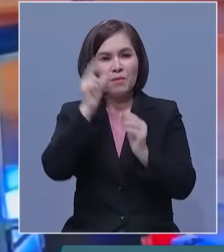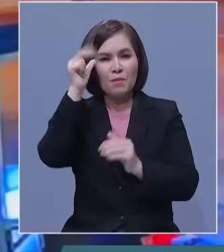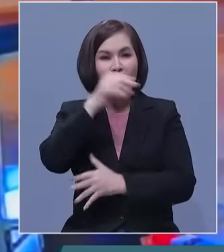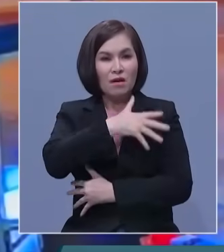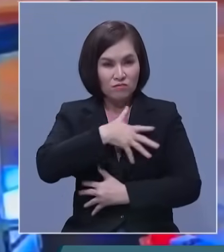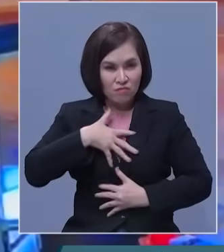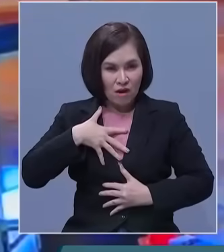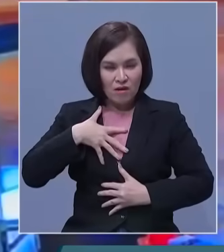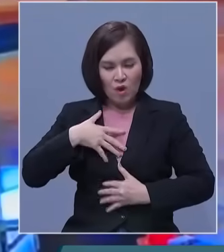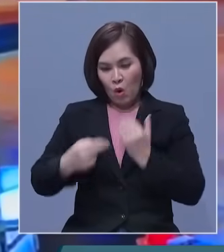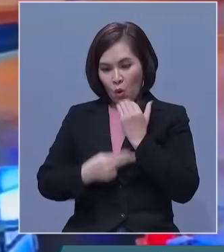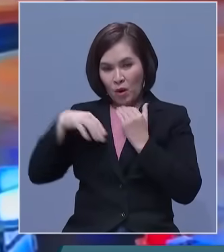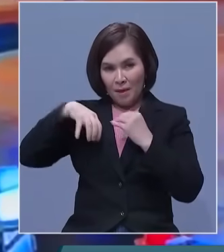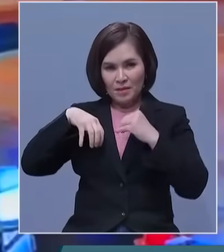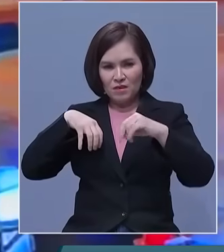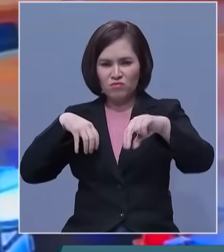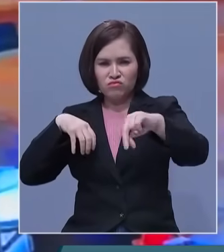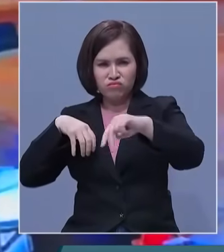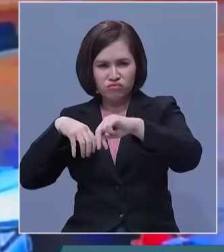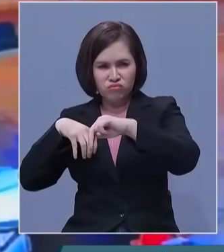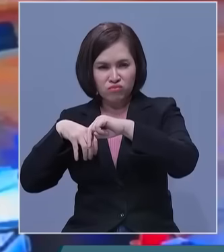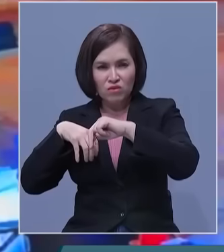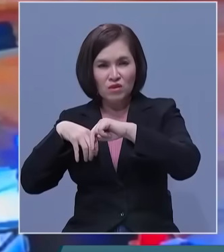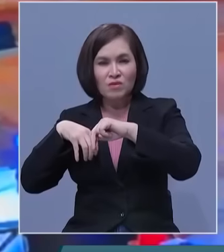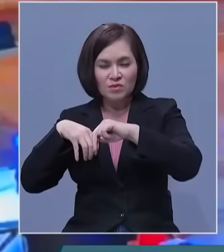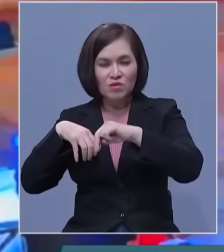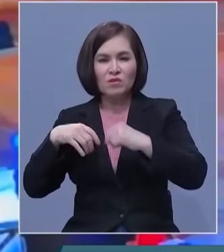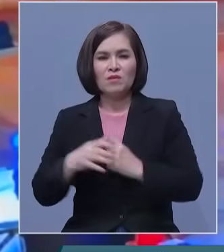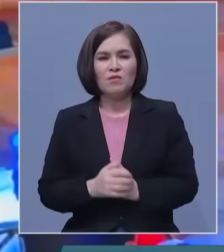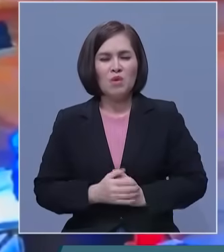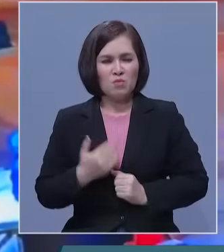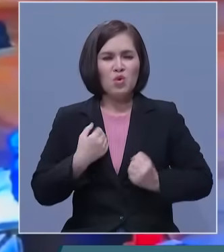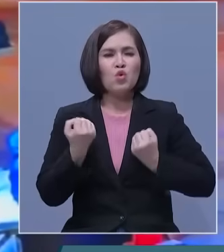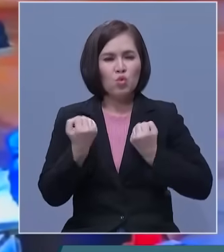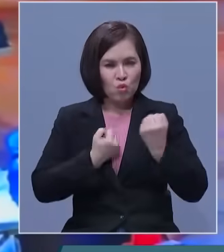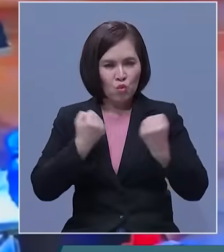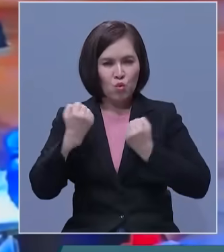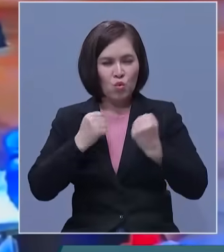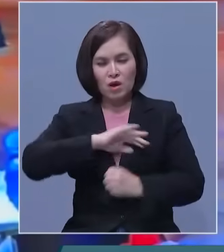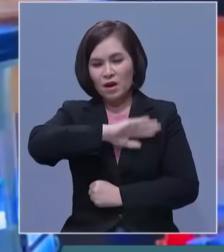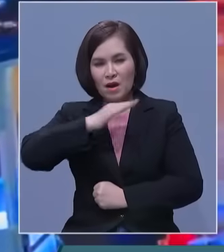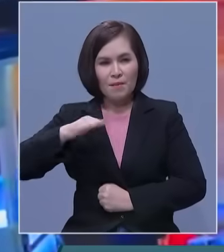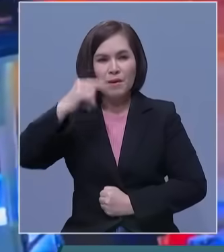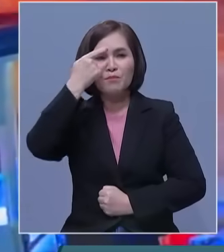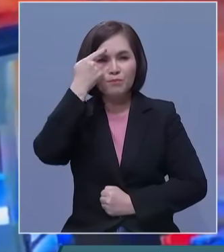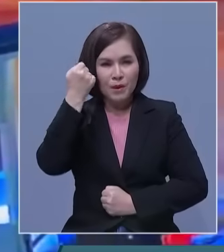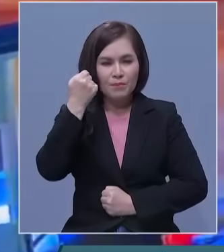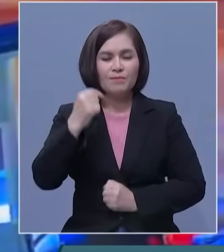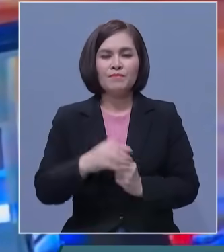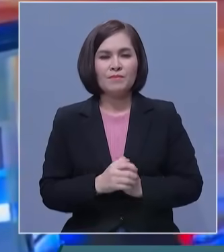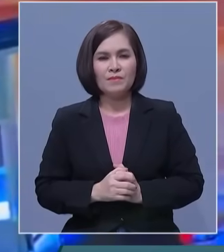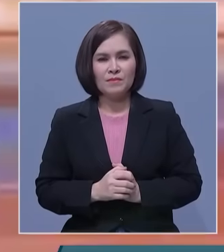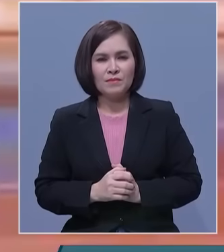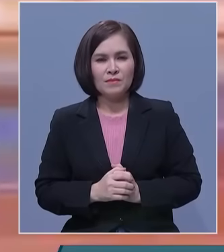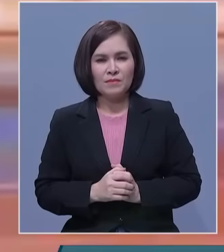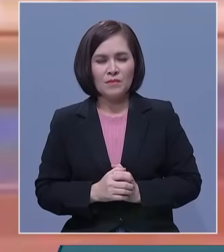ครับจะกลับโรงแรมที่พักแต่ปรากฏว่าพอลงมาถึงทางม้าลายเนี่ยนะครับมีรถกระบะสีดำมี